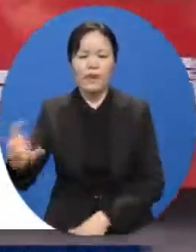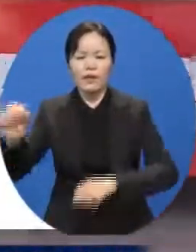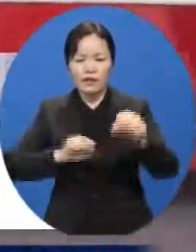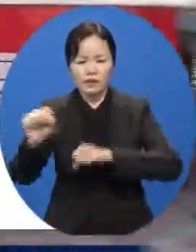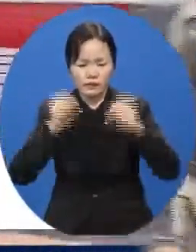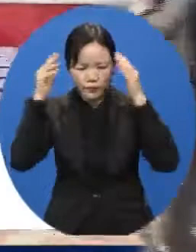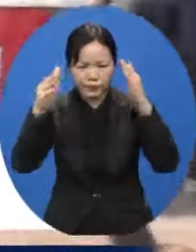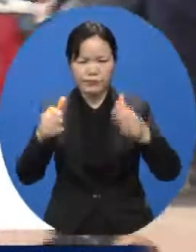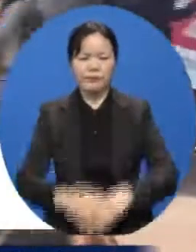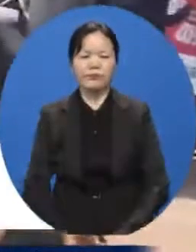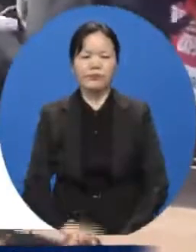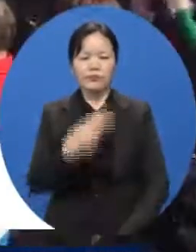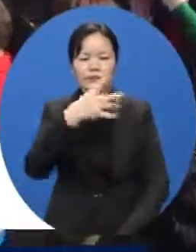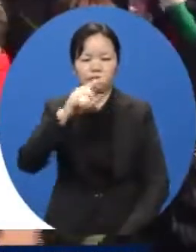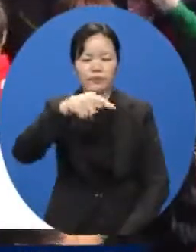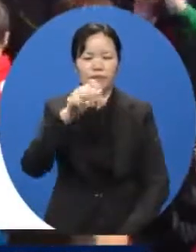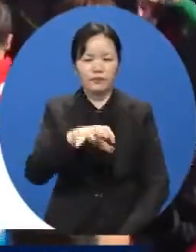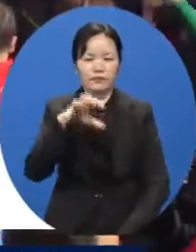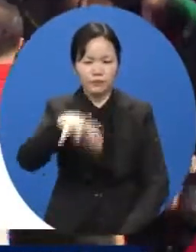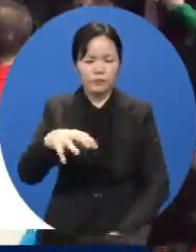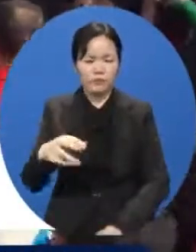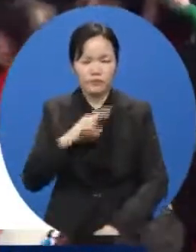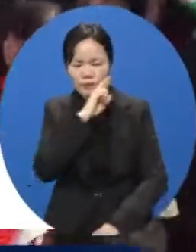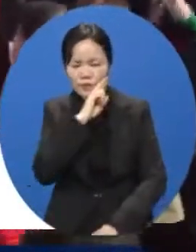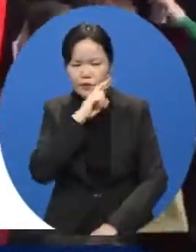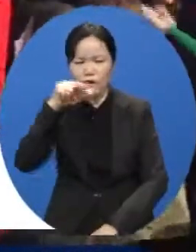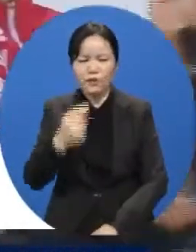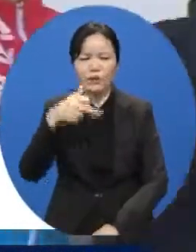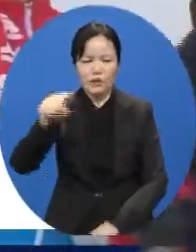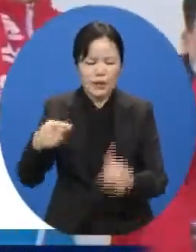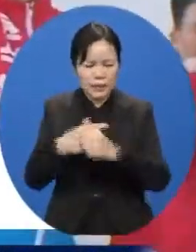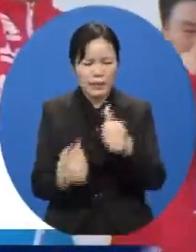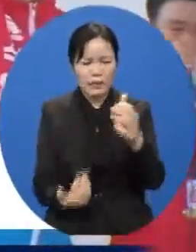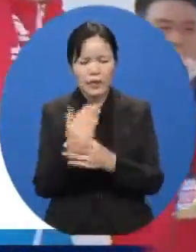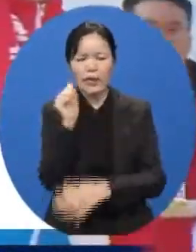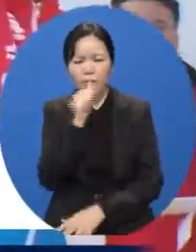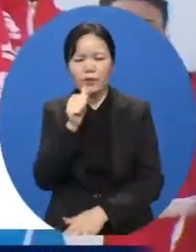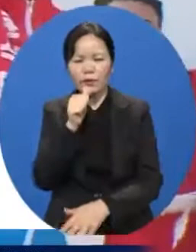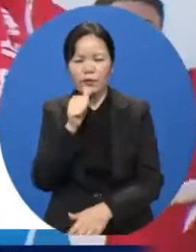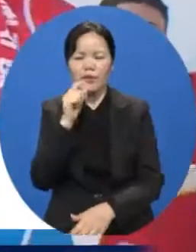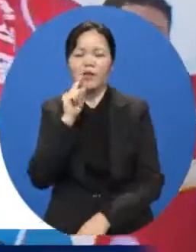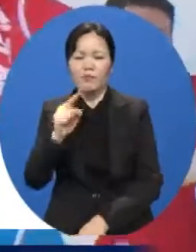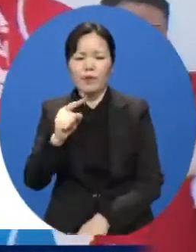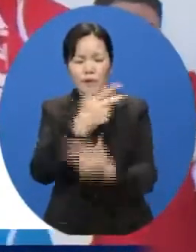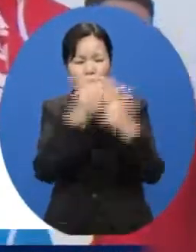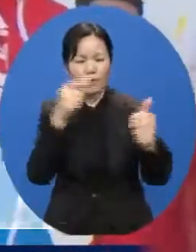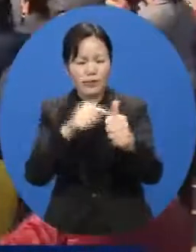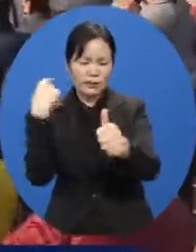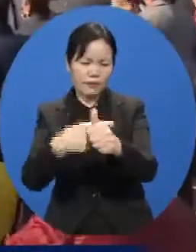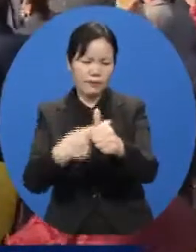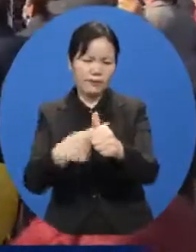나졌습니다. 대장동 의혹과 조카 살인 사건 변호를 차례로 언급하며 이재명 후보에게 맹공을